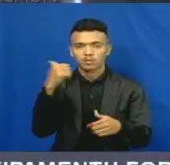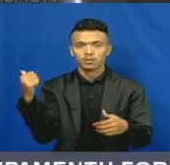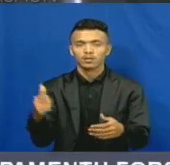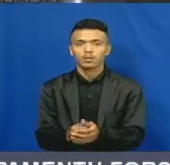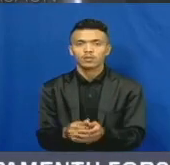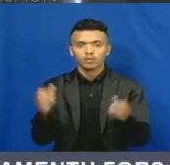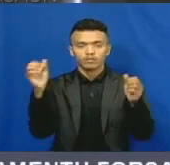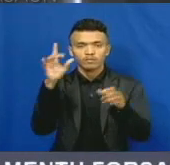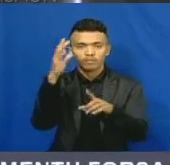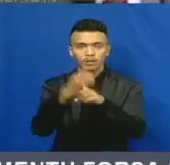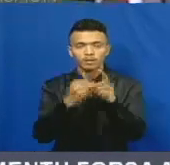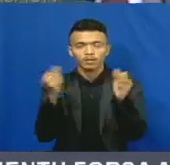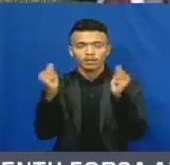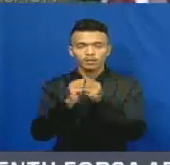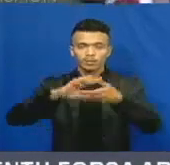ho historia.